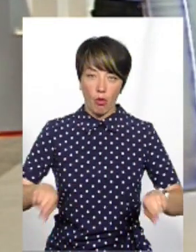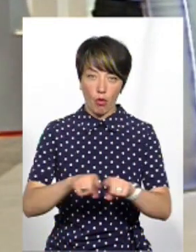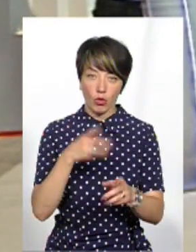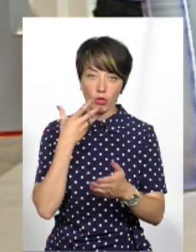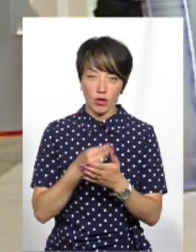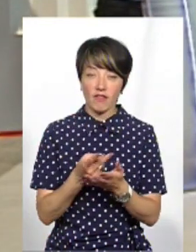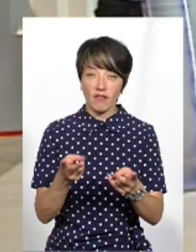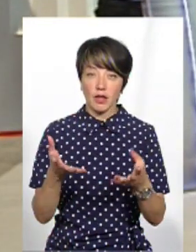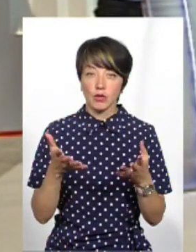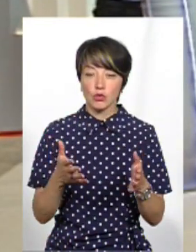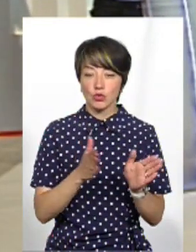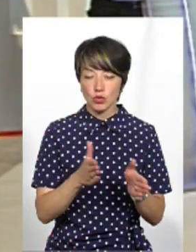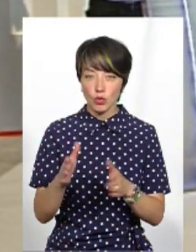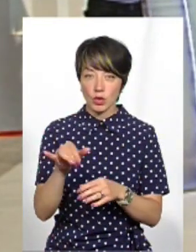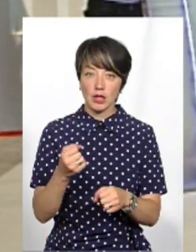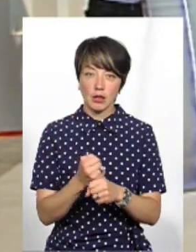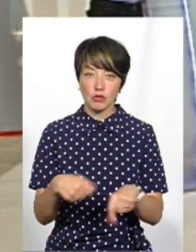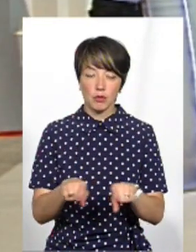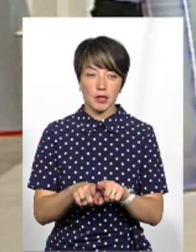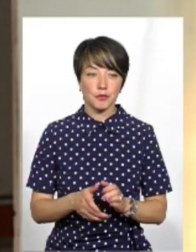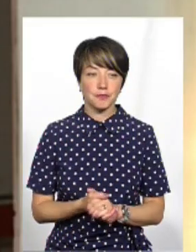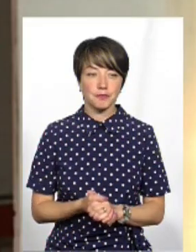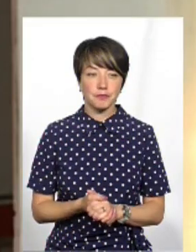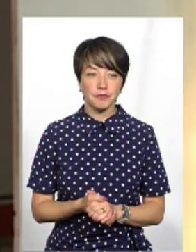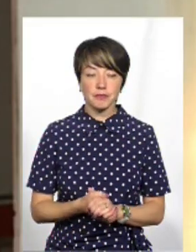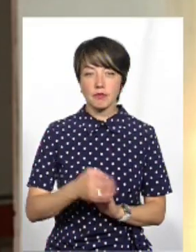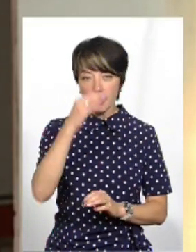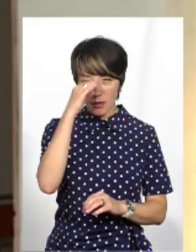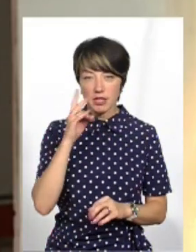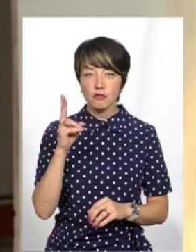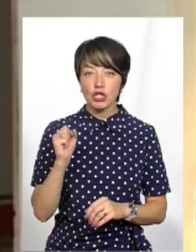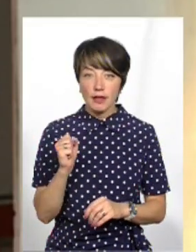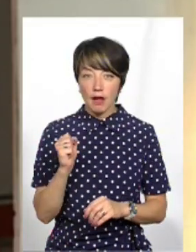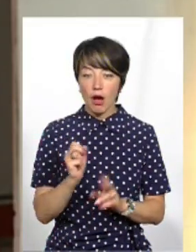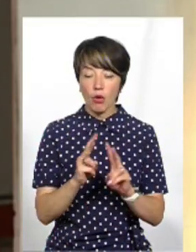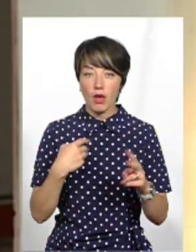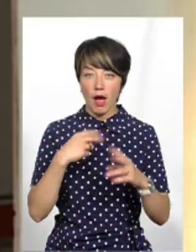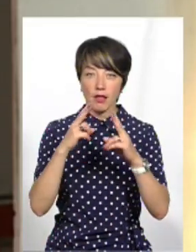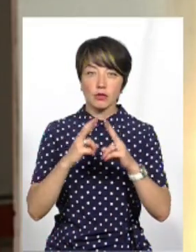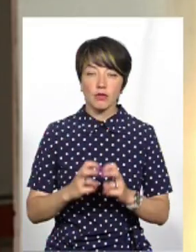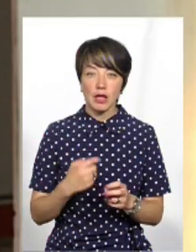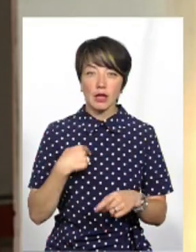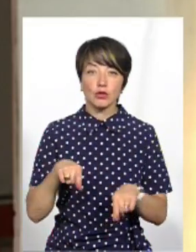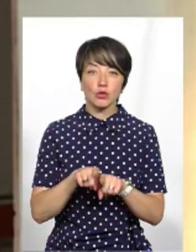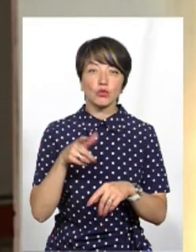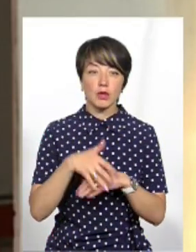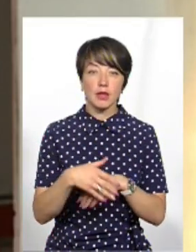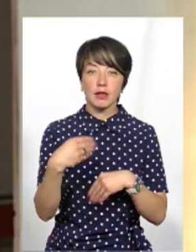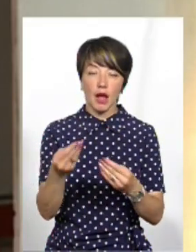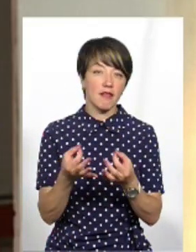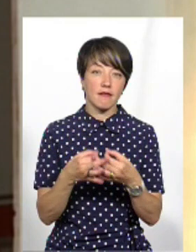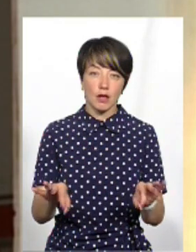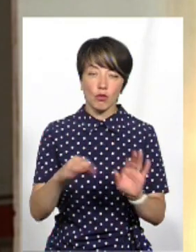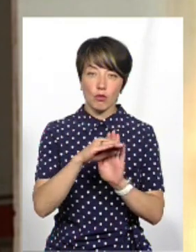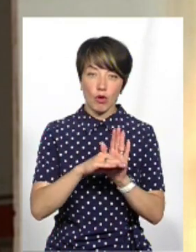округу. Це видно, що структуровано в них так зроблено. В «Батьківщини», з тих, кого я аналізував, то я так зрозумів, що їм дали